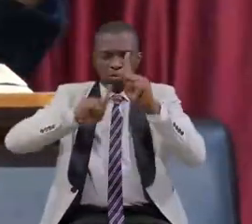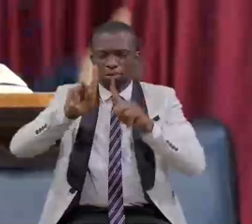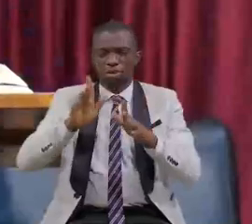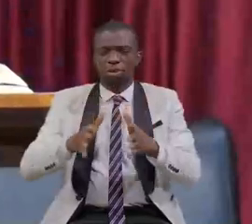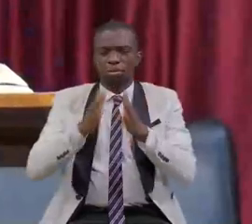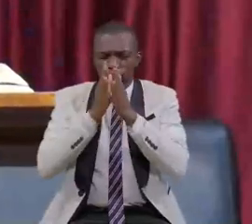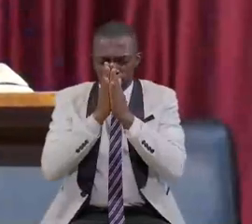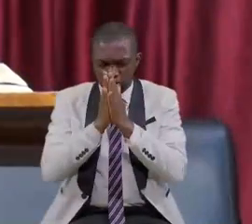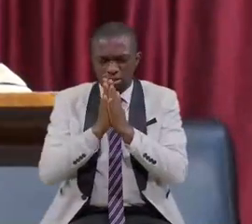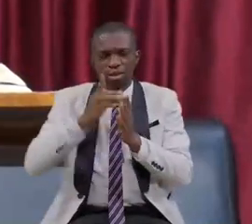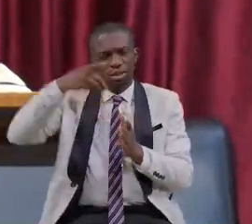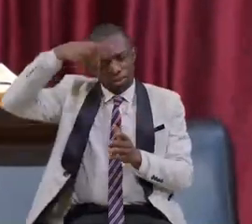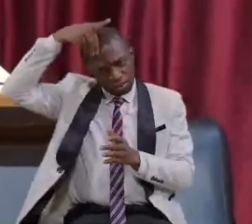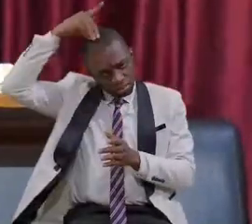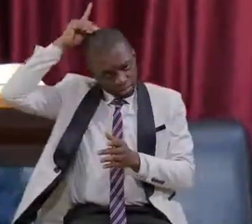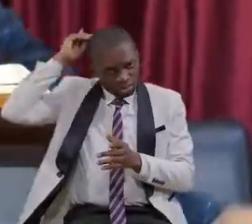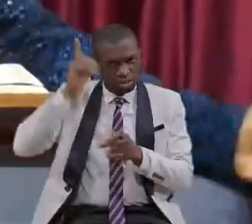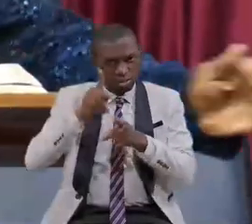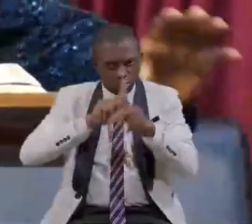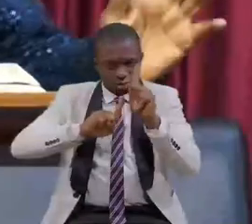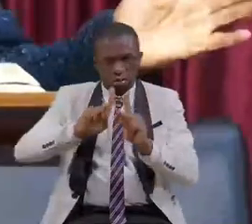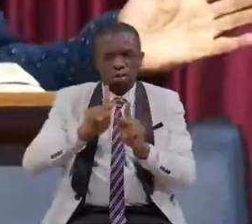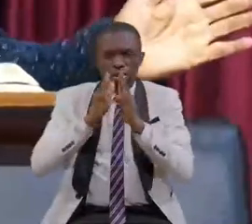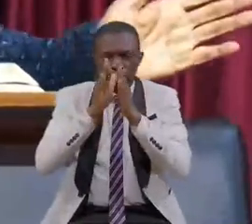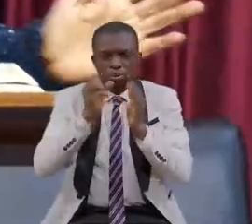Vous savez que Daniel aussi était un homme de prière.